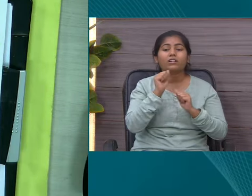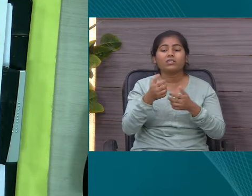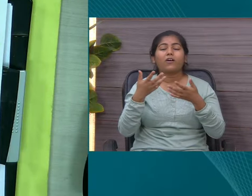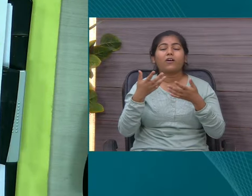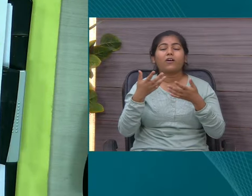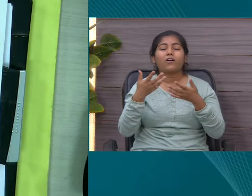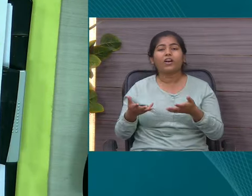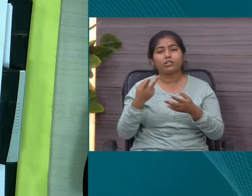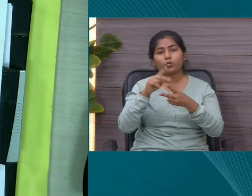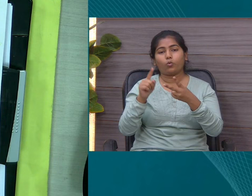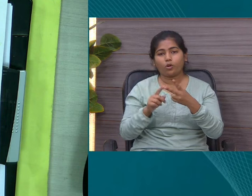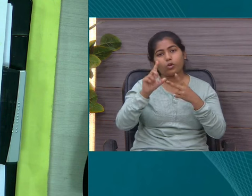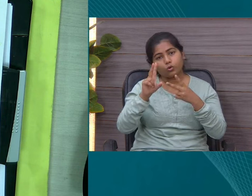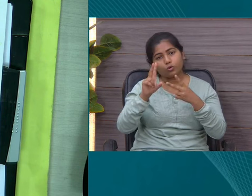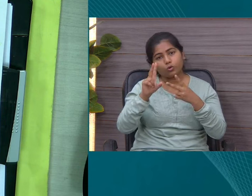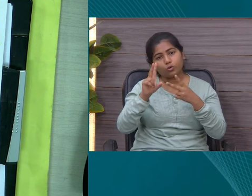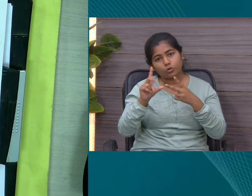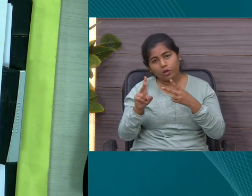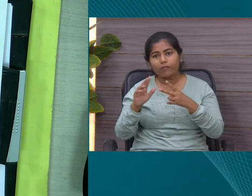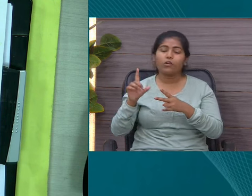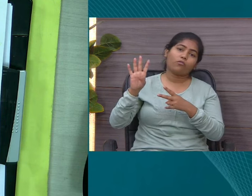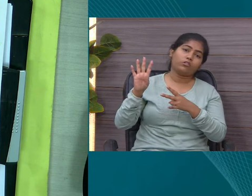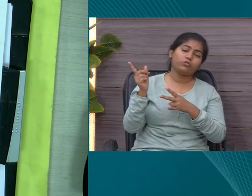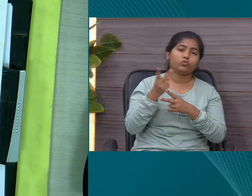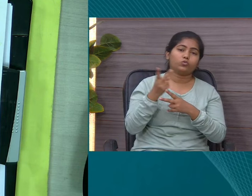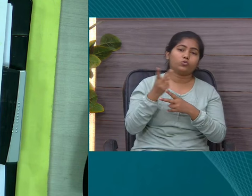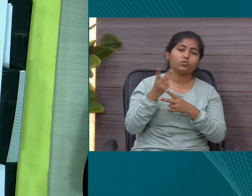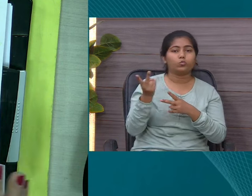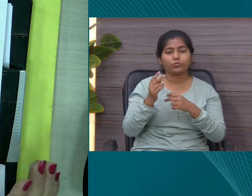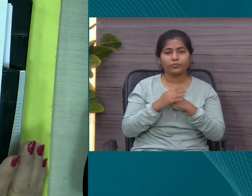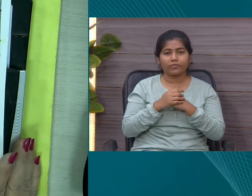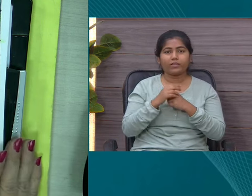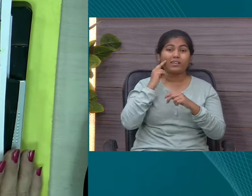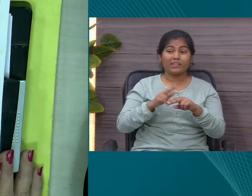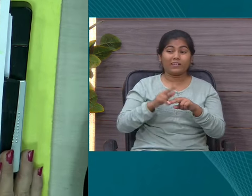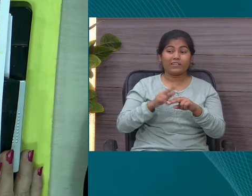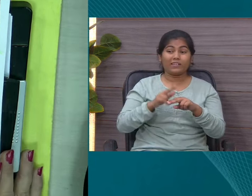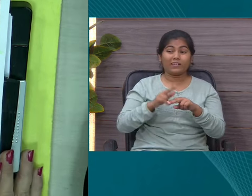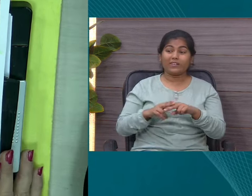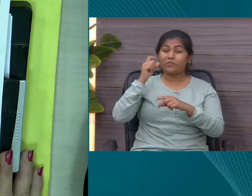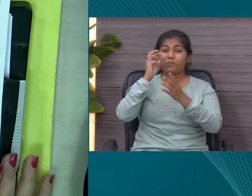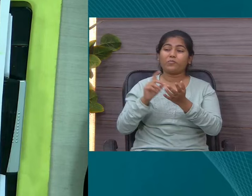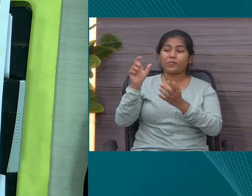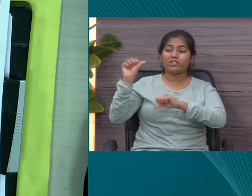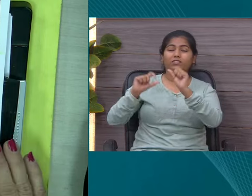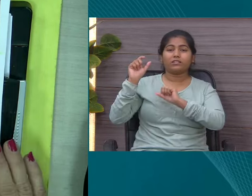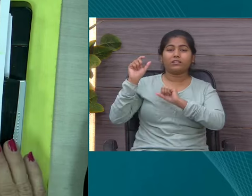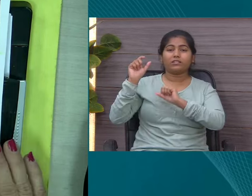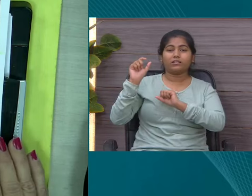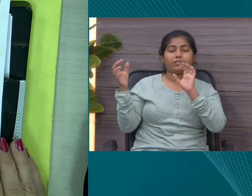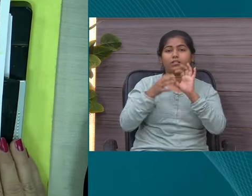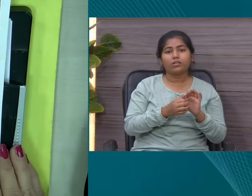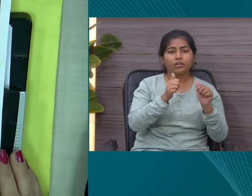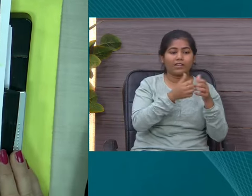2 होते हैं, कार्बन 12 भी होता है, कार्बन 14 भी होता है। अगर मेंडलीव के पीरियोडिक टेबल से हम समझे, उन्होंने बढ़ते